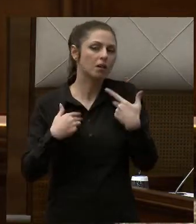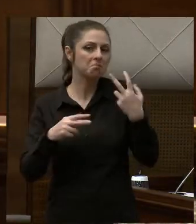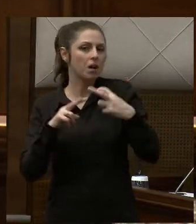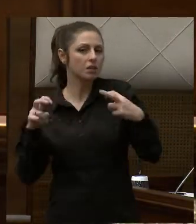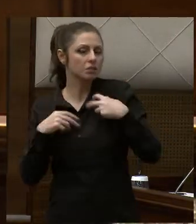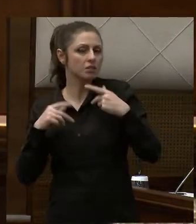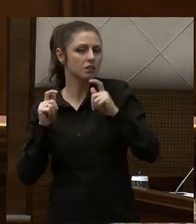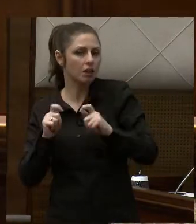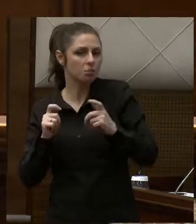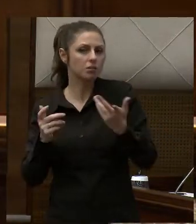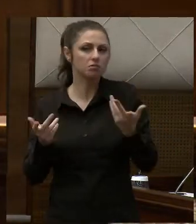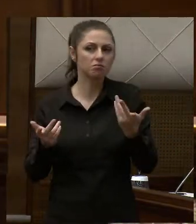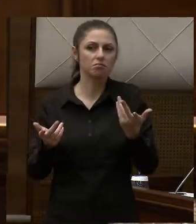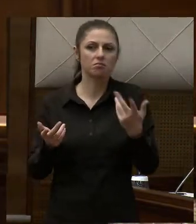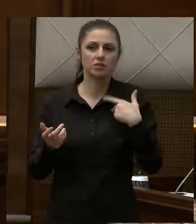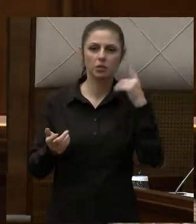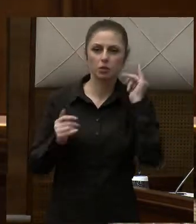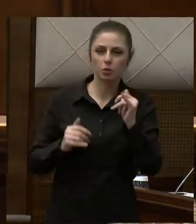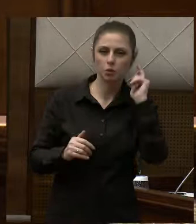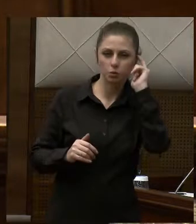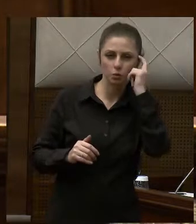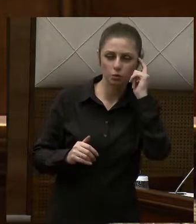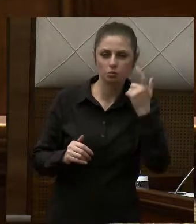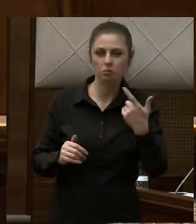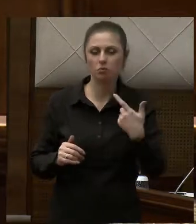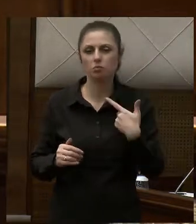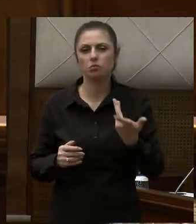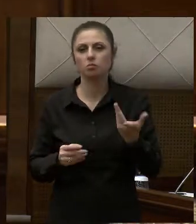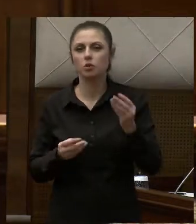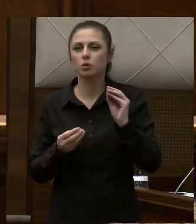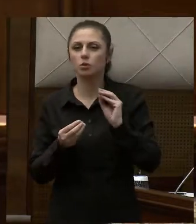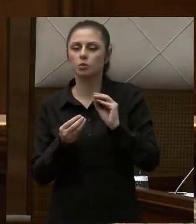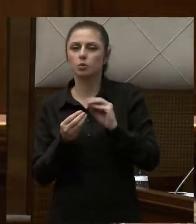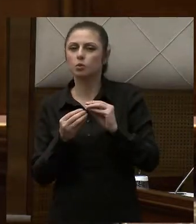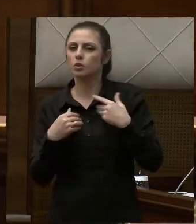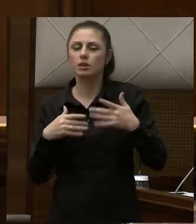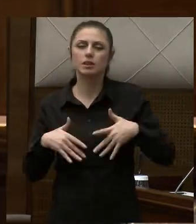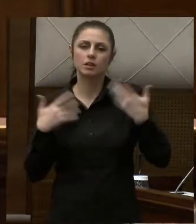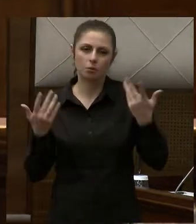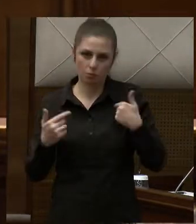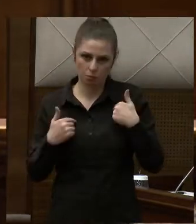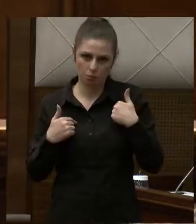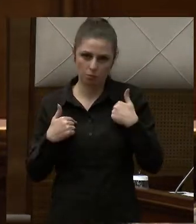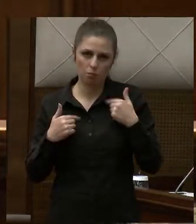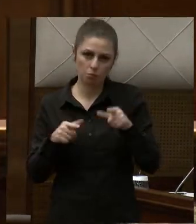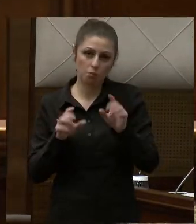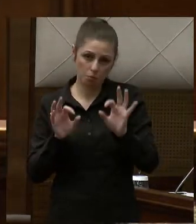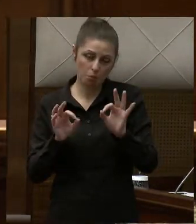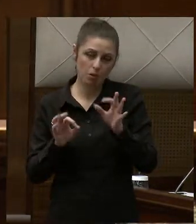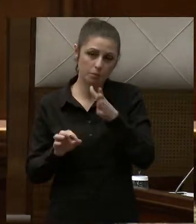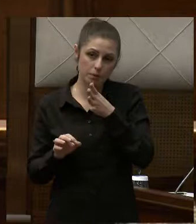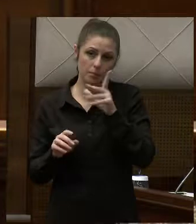yapmak, ihaleye fesat karıştırmak ve görevi kötüye kullanma suçu anlamına gelir. Bunun böyle bilinmesi